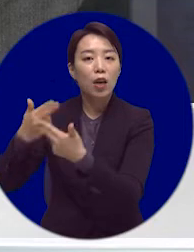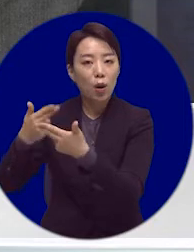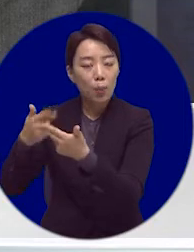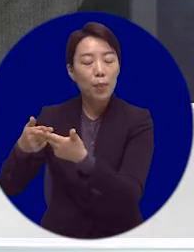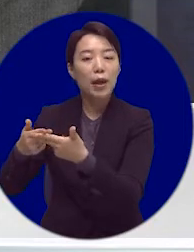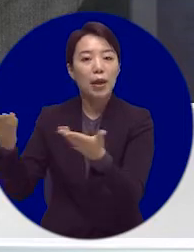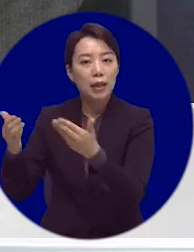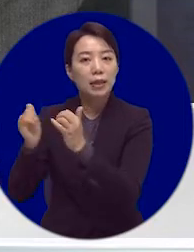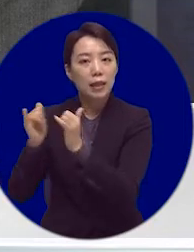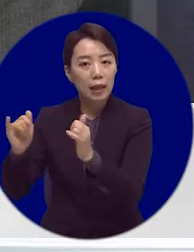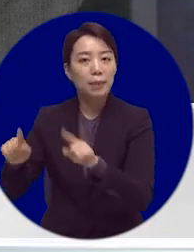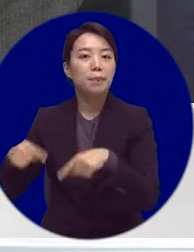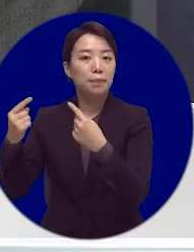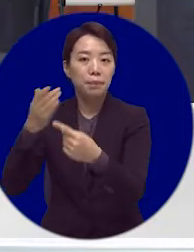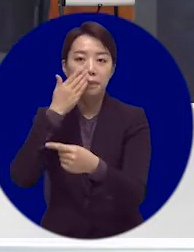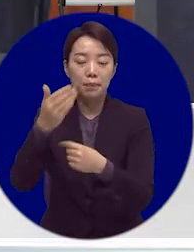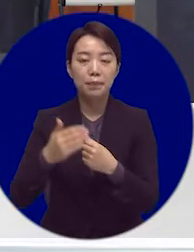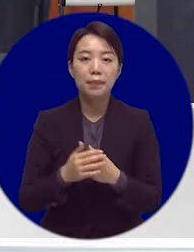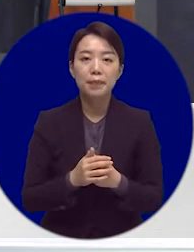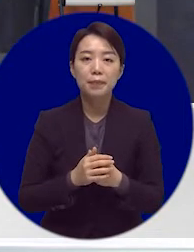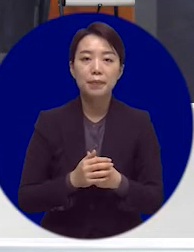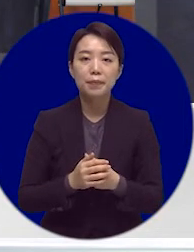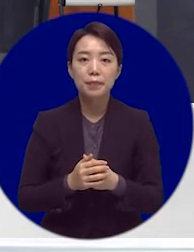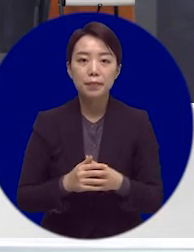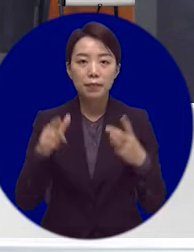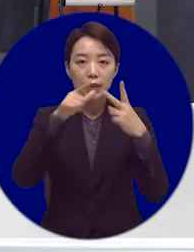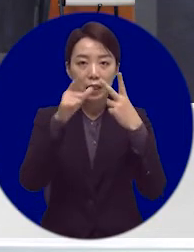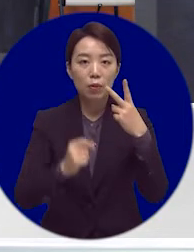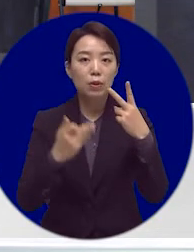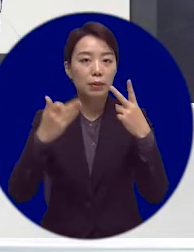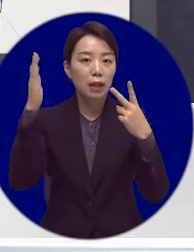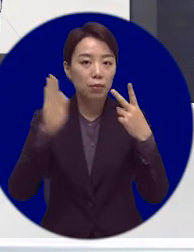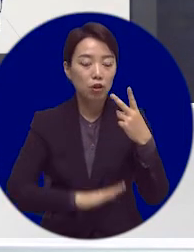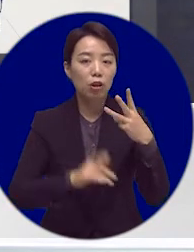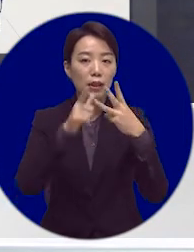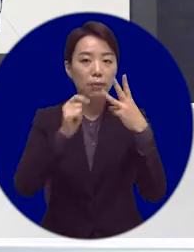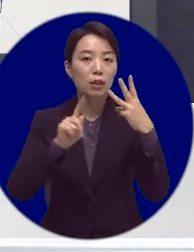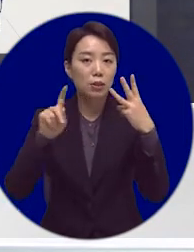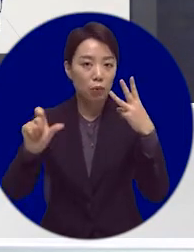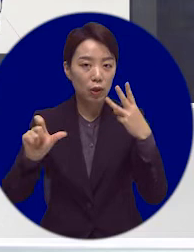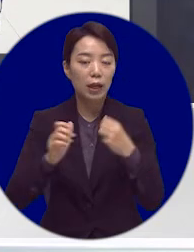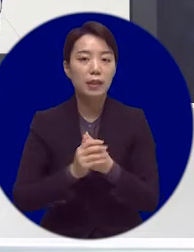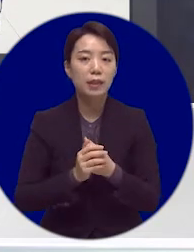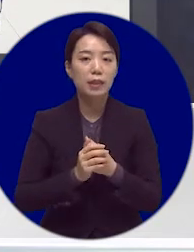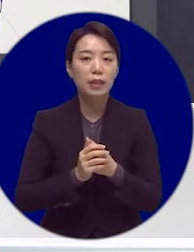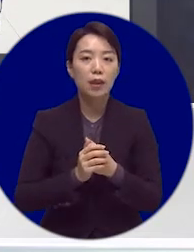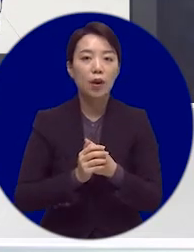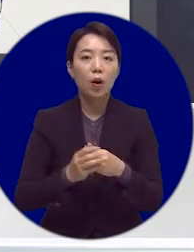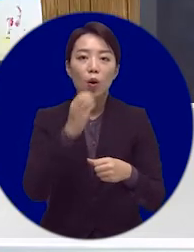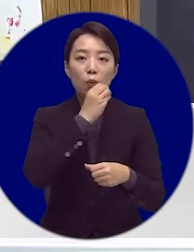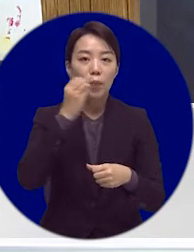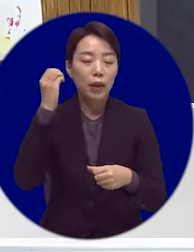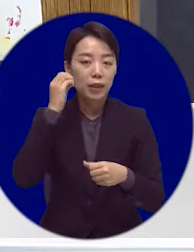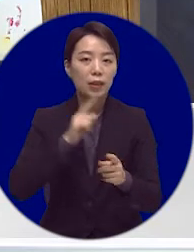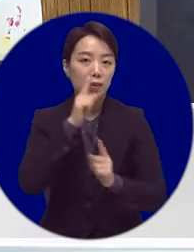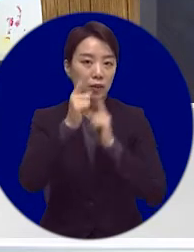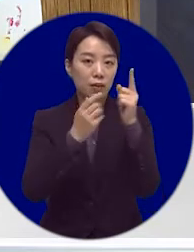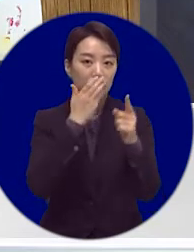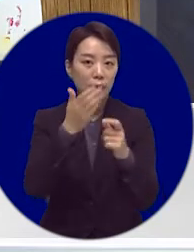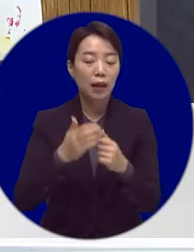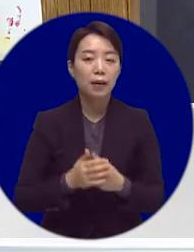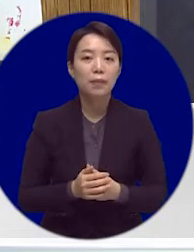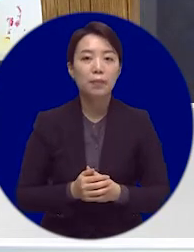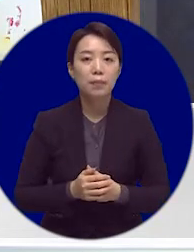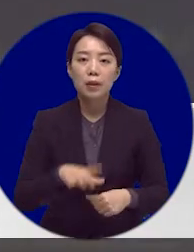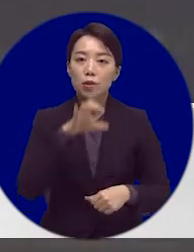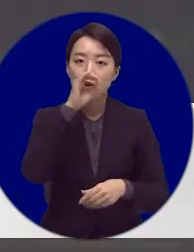언론사 현역 사진기자만 참여할 수 있는데요. 2월 14일부터 3월 15일까지 공모전 홈페이지를 통해 접수하면